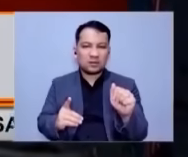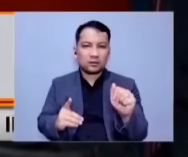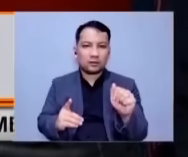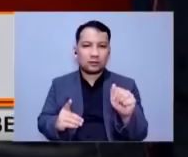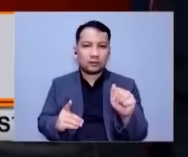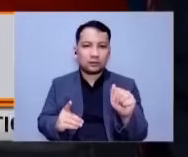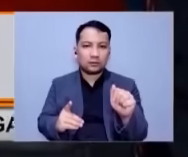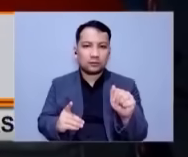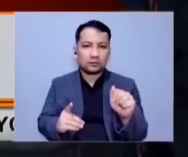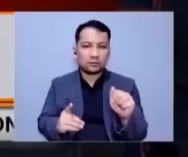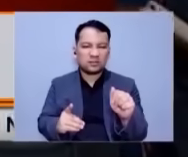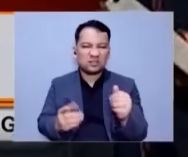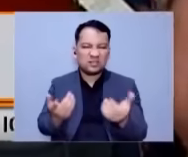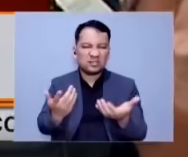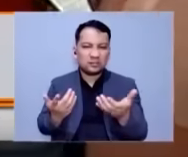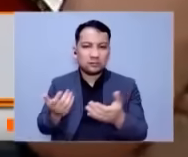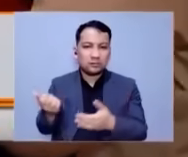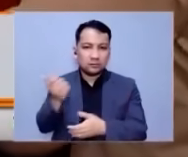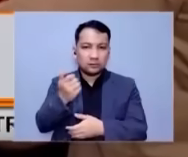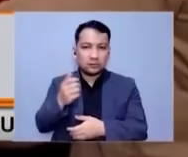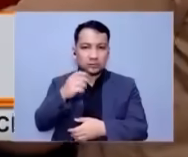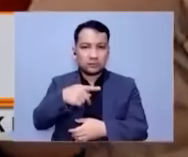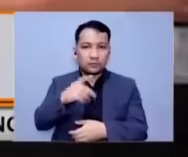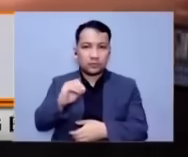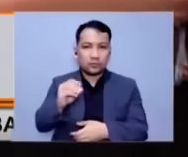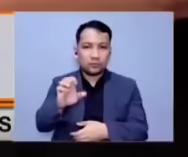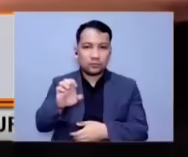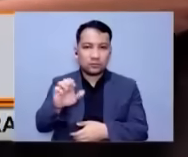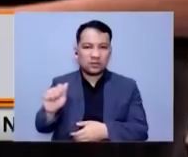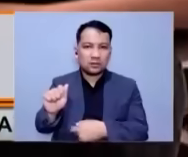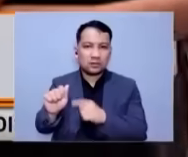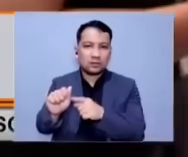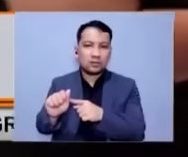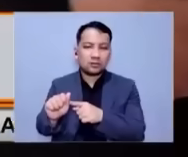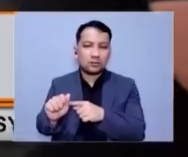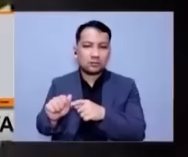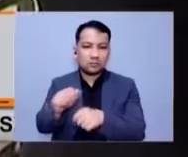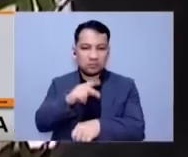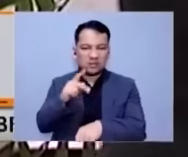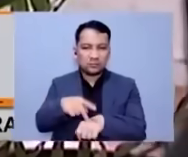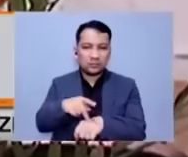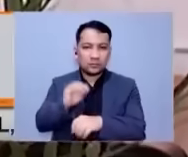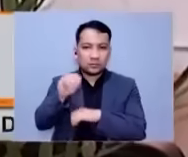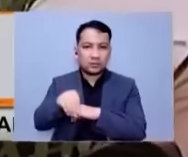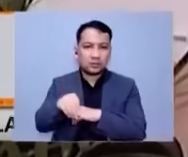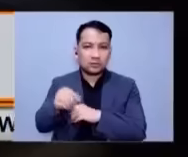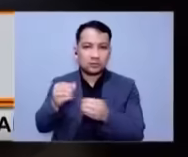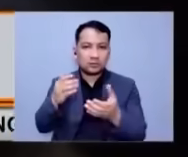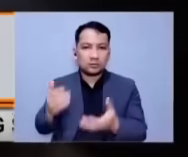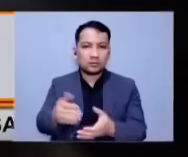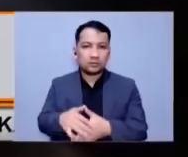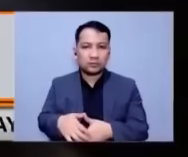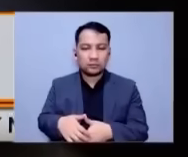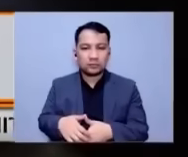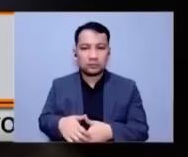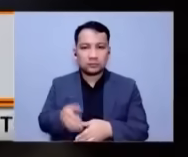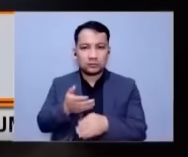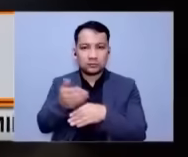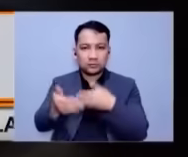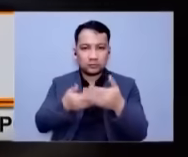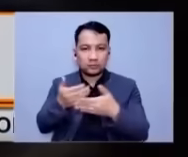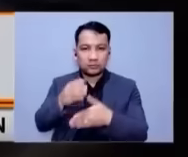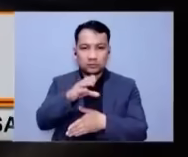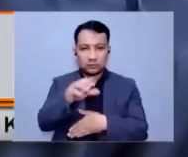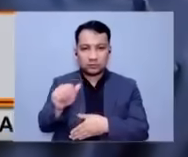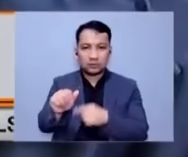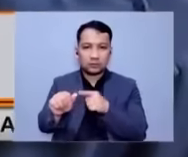Welfare Administration at ng POEA o ng Philippine Overseas Employment Administration. Dadaan pa sa Commission on Appointments